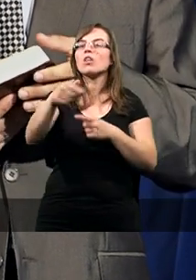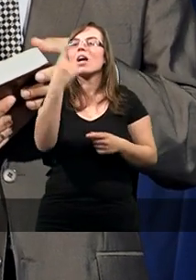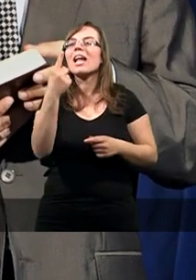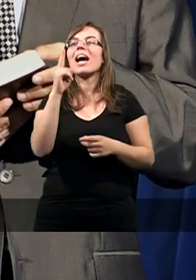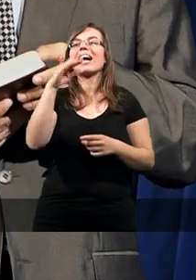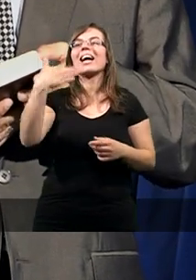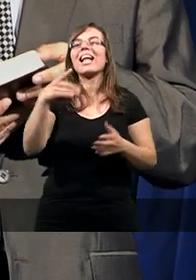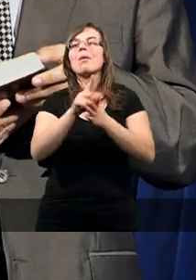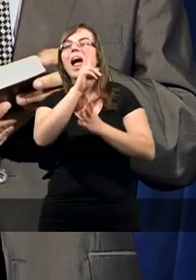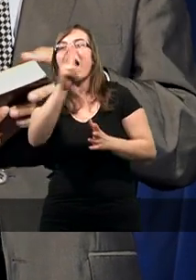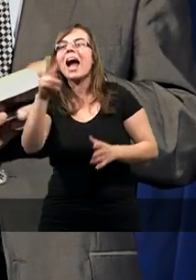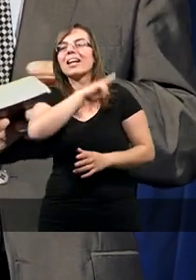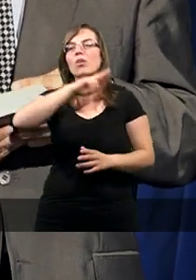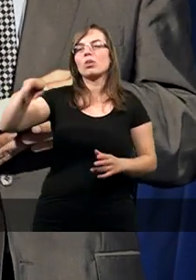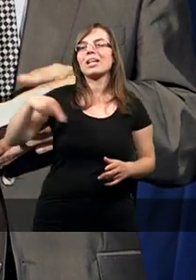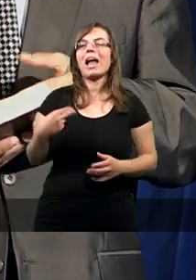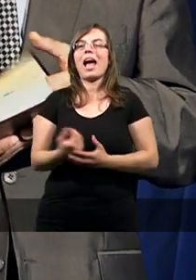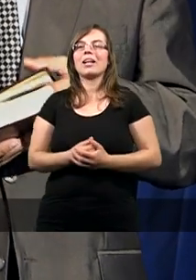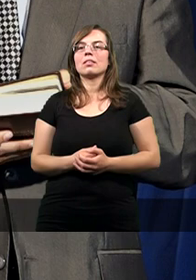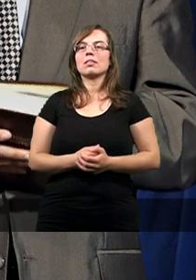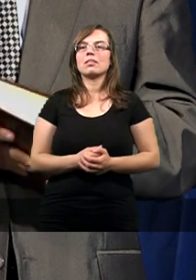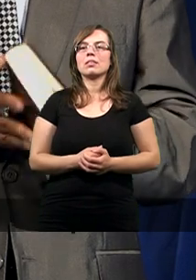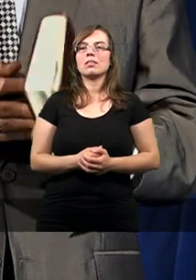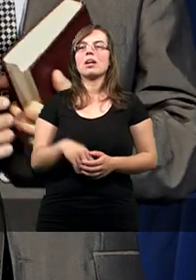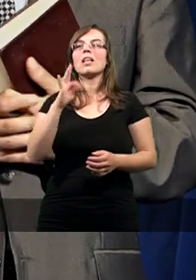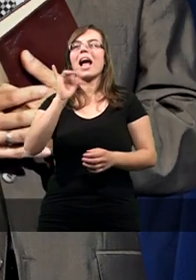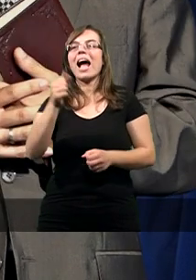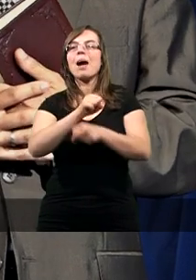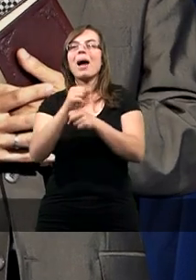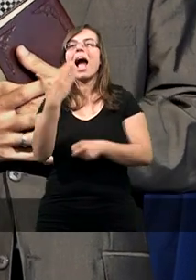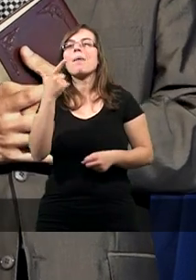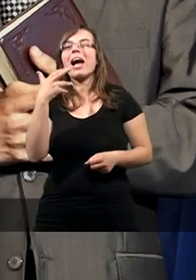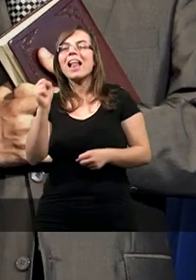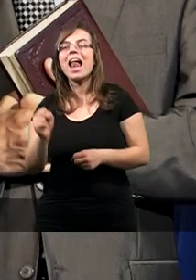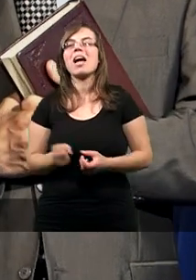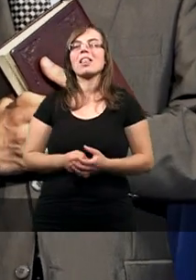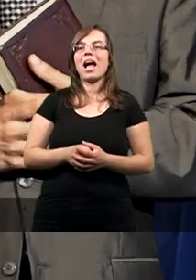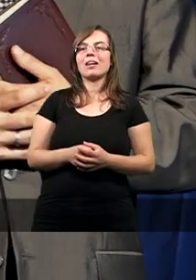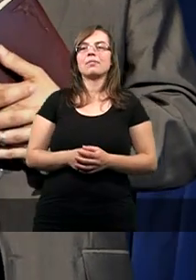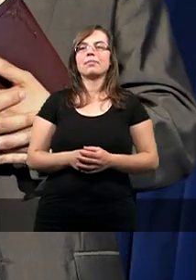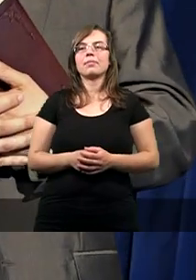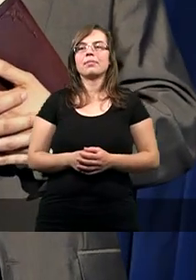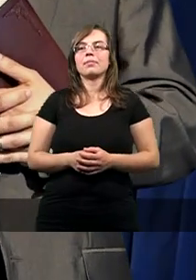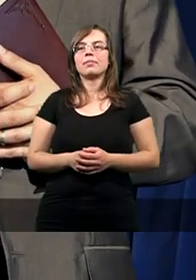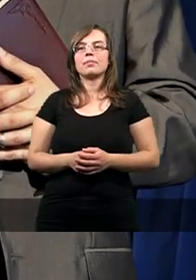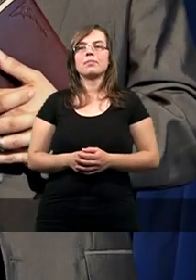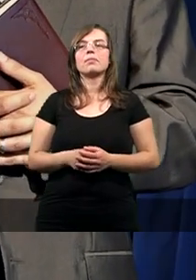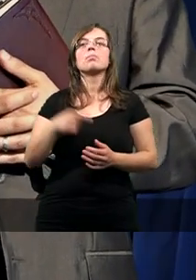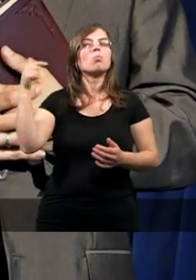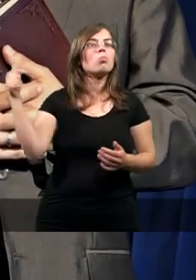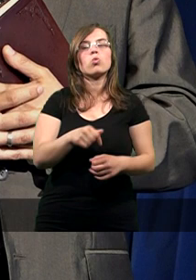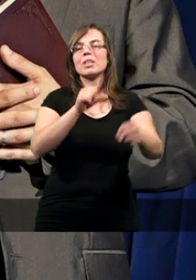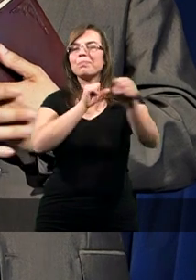jest to jedyne kryterium dla każdego z nas. Like Mary Magdalene. Tak jak Maria Magdalena. We need to be found at the feet of